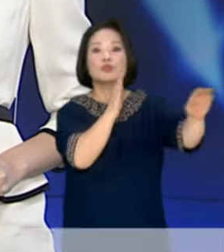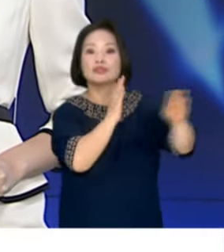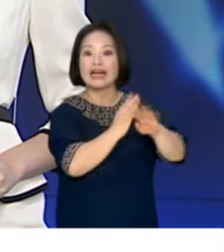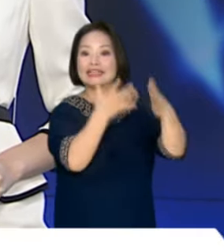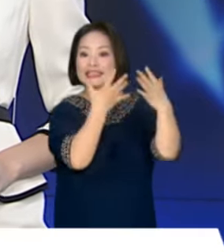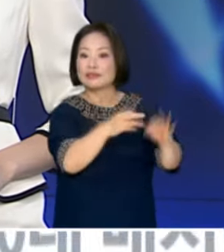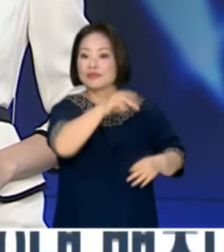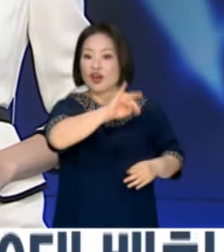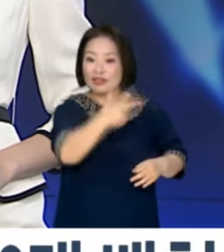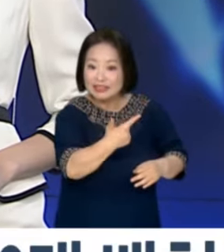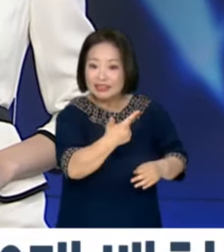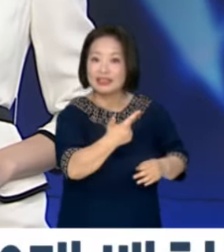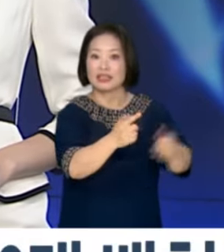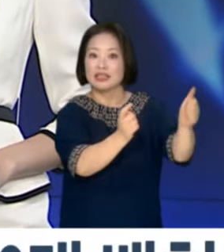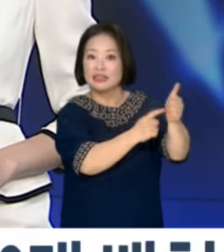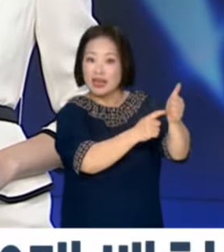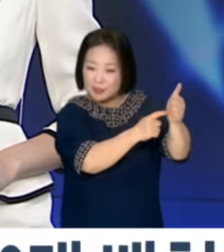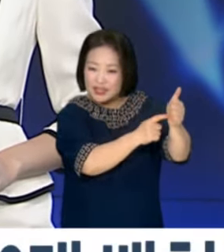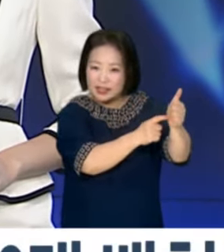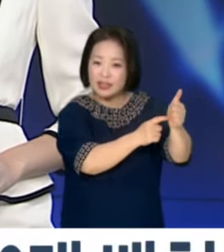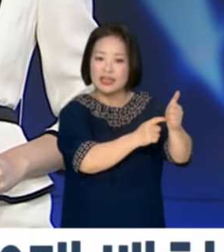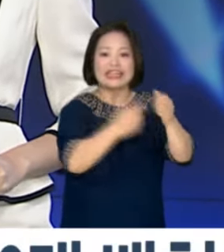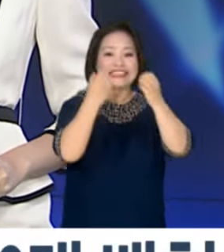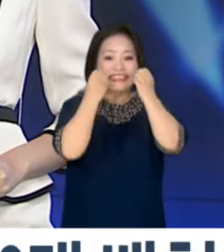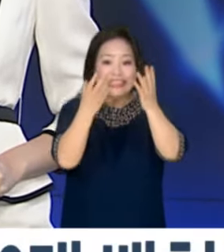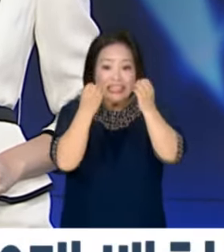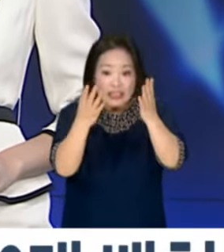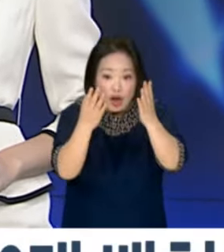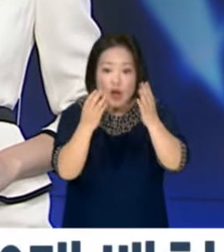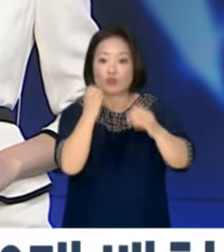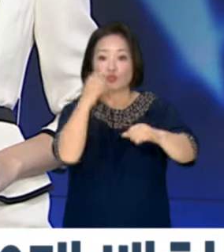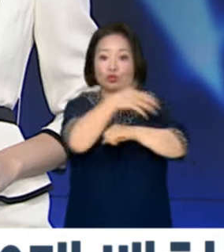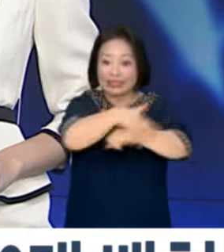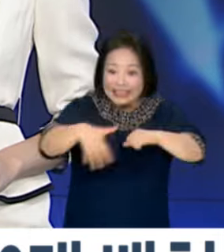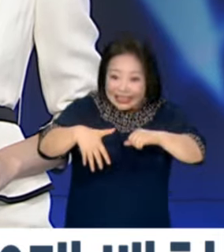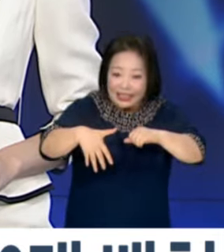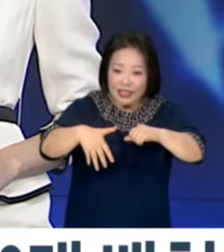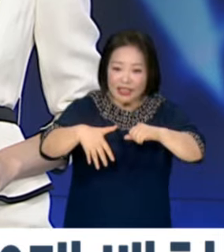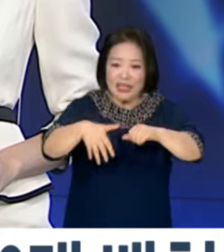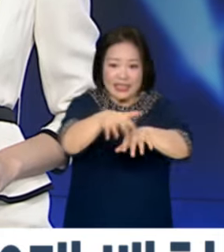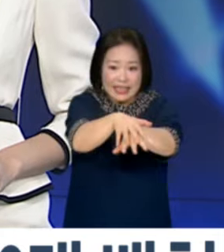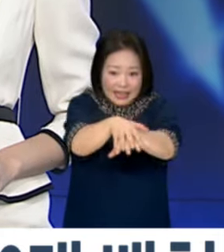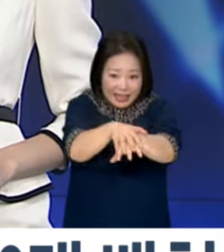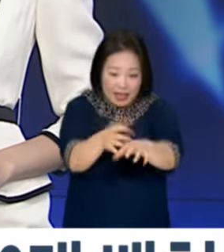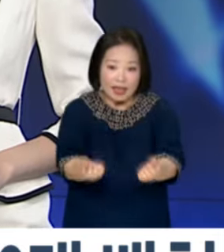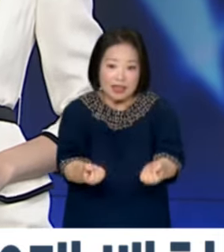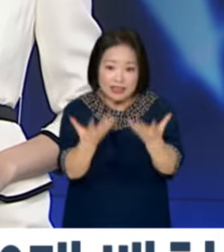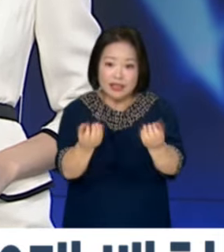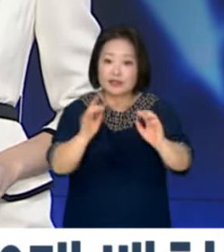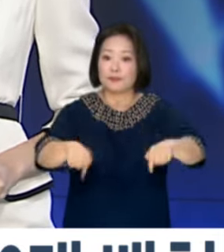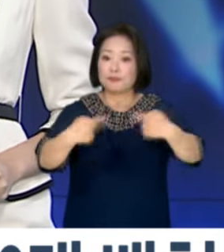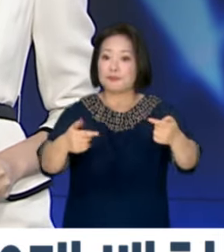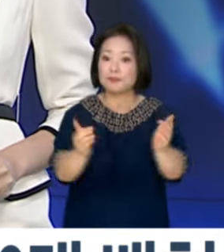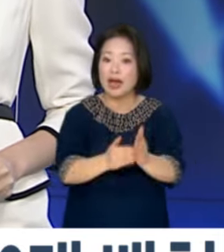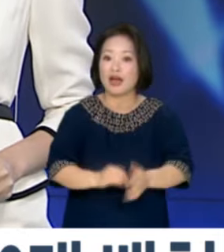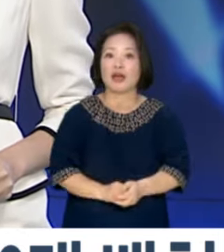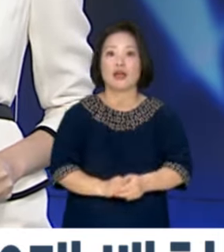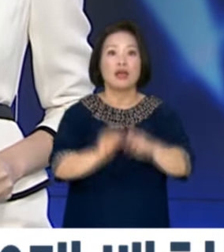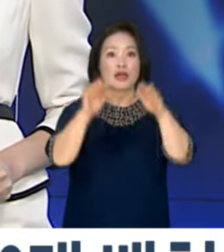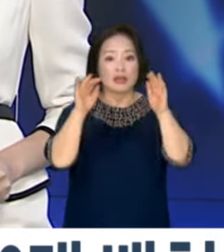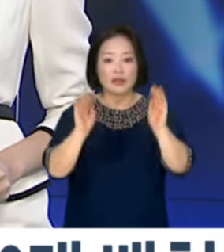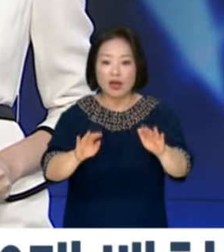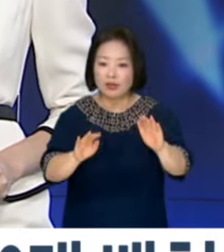네, 김정은 북한 국무위원장이 신형 전술탄도미사일 무기체계 인도 인수식에 직접 참석했습니다.